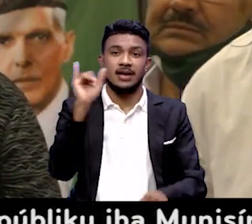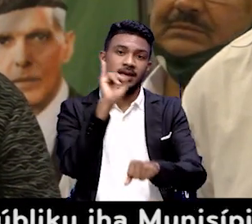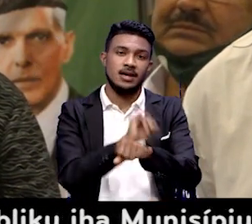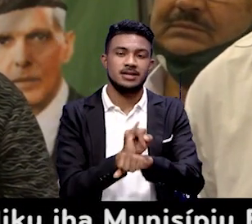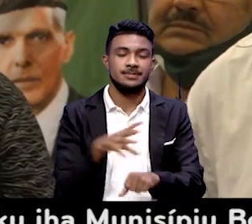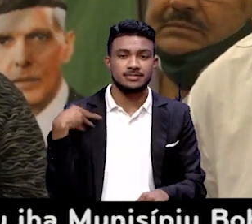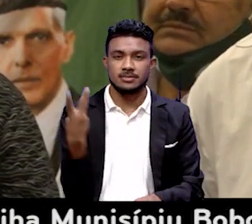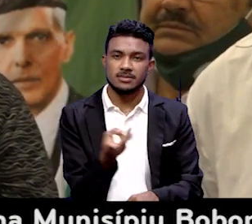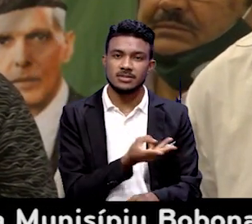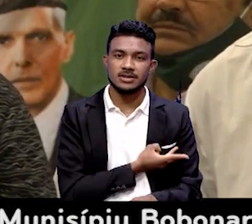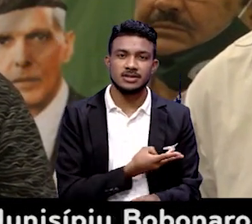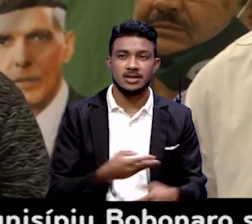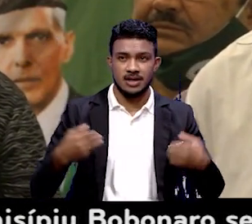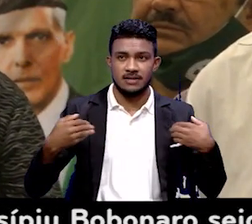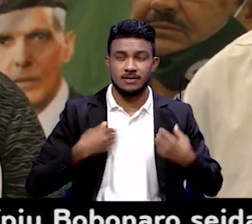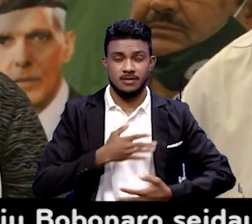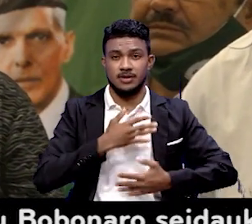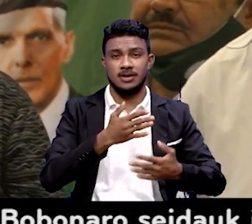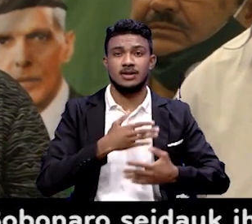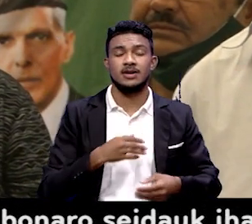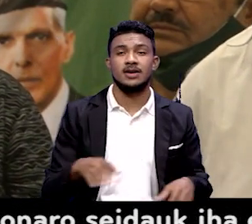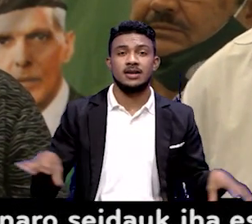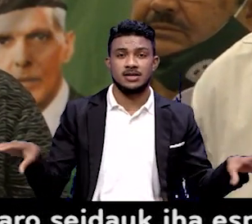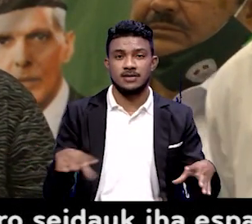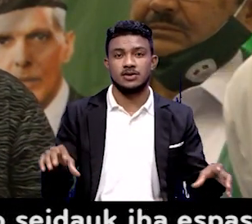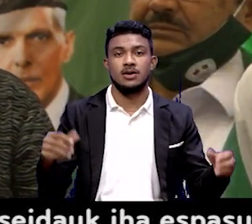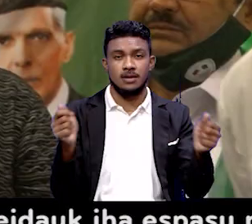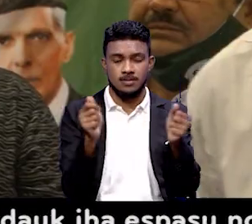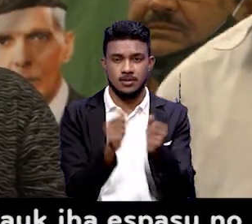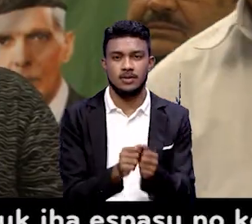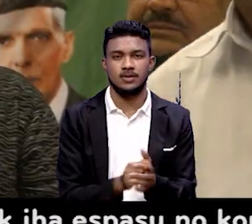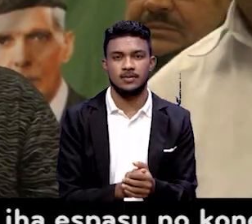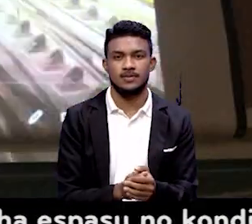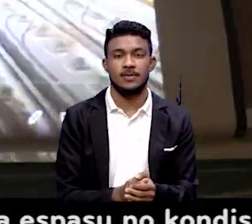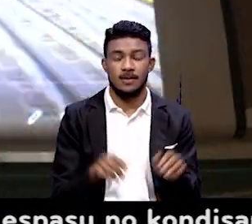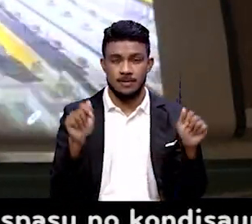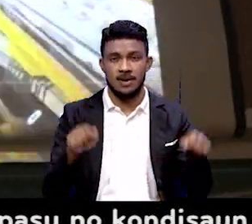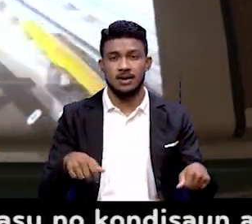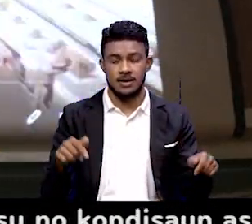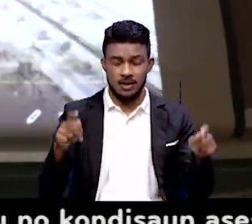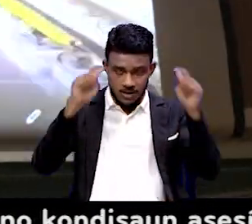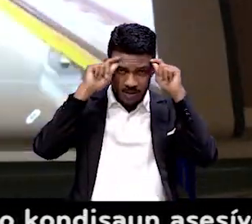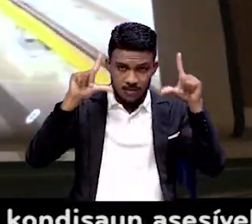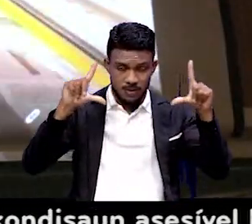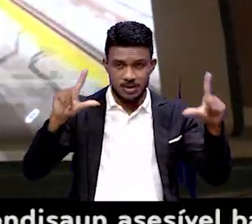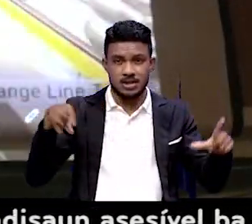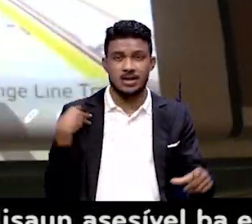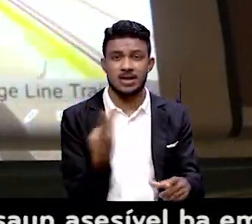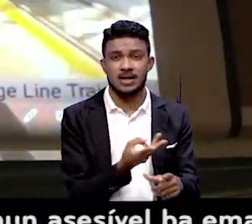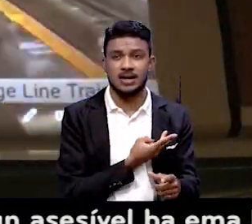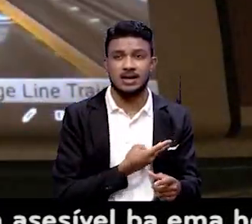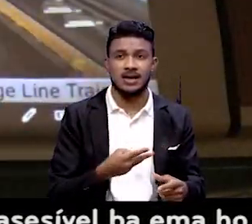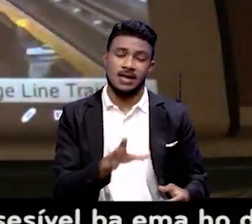kita happy sekali kalau kita kontribut ini untuk Timor Leste. Terus kita nanti ada